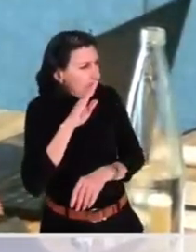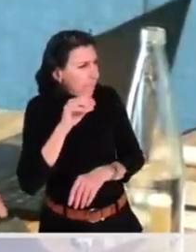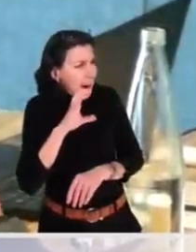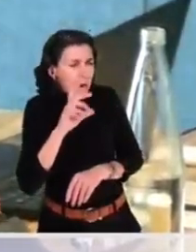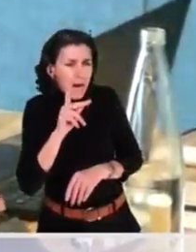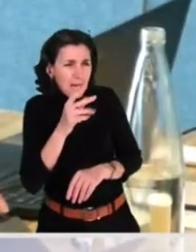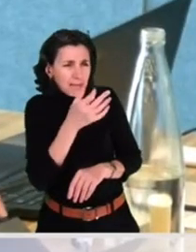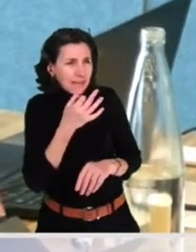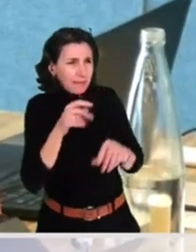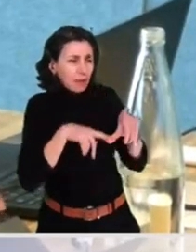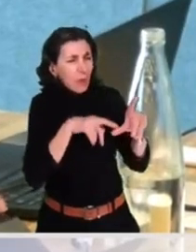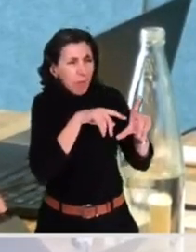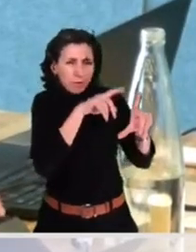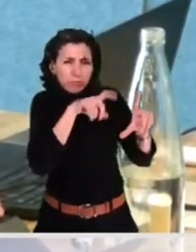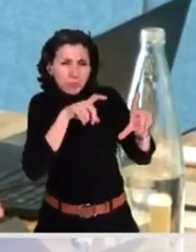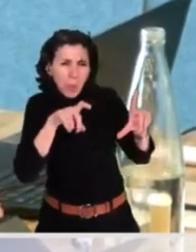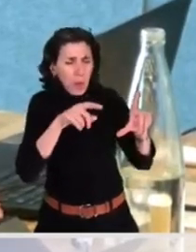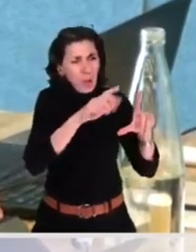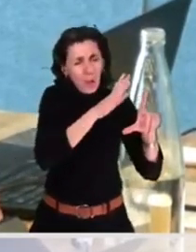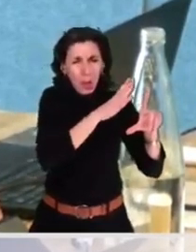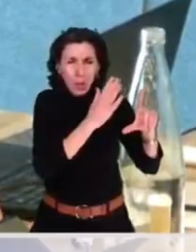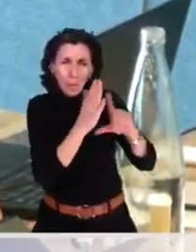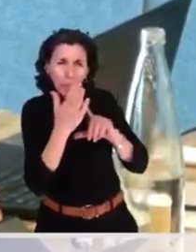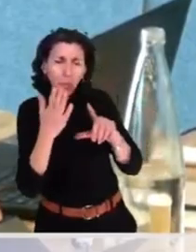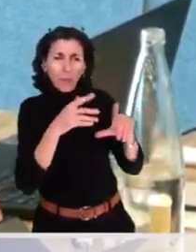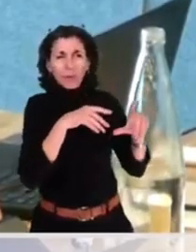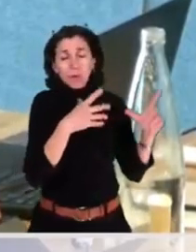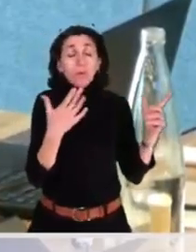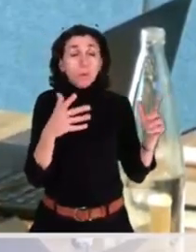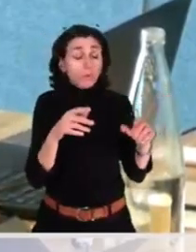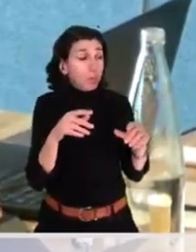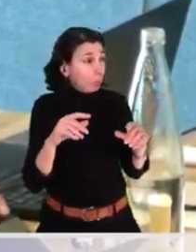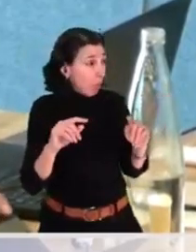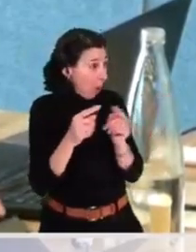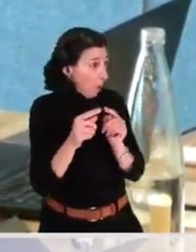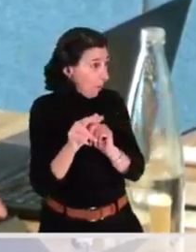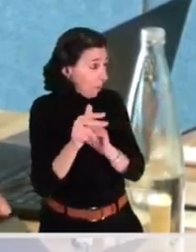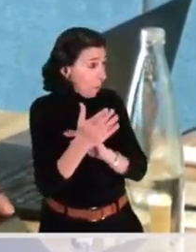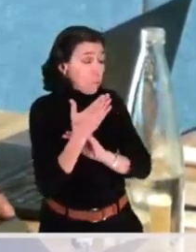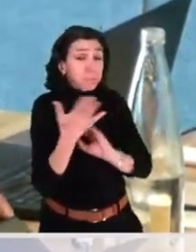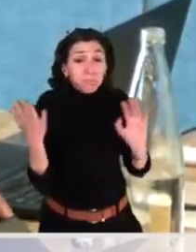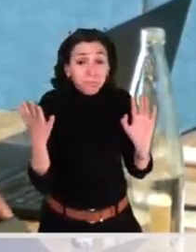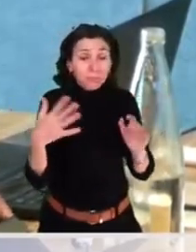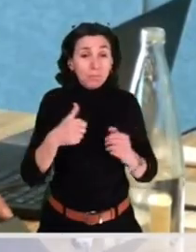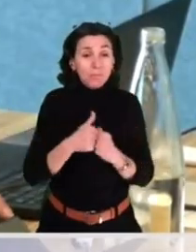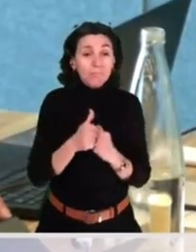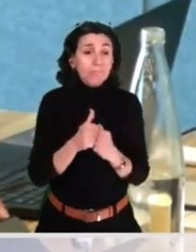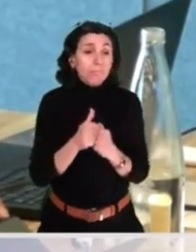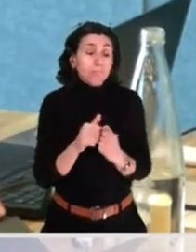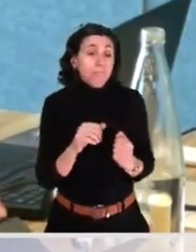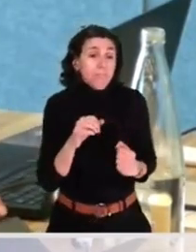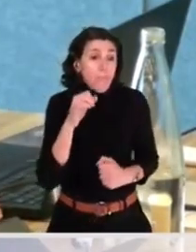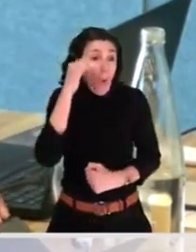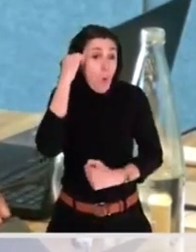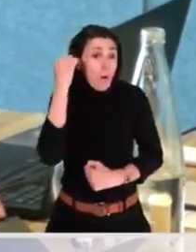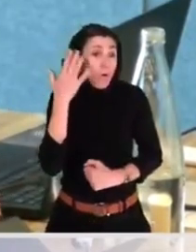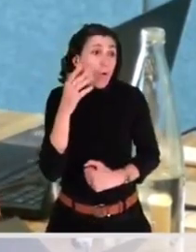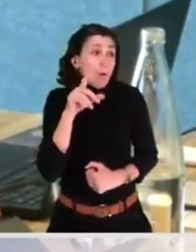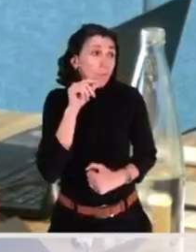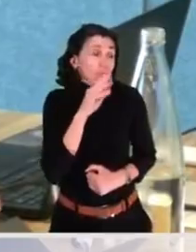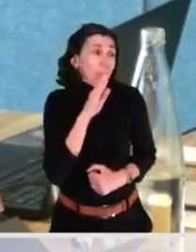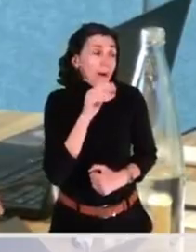vraiment dans la lignée de ces délibérations blablabla. Et je regrette d'ailleurs que par hasard, ça tombe sur M. Bach qui la